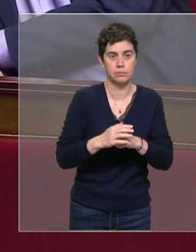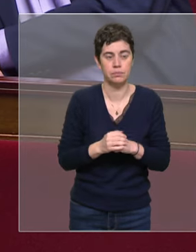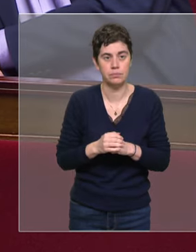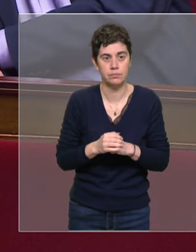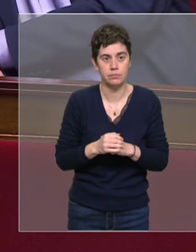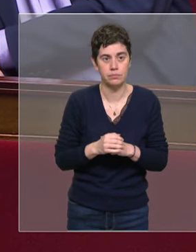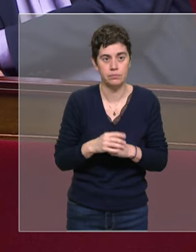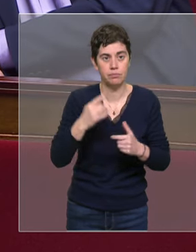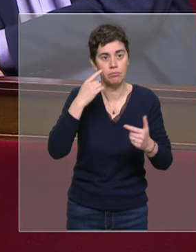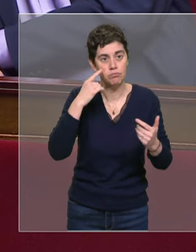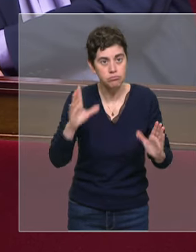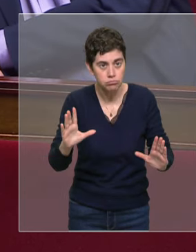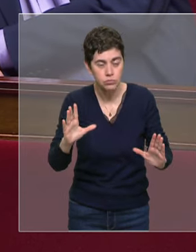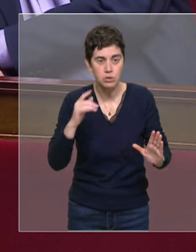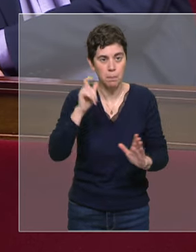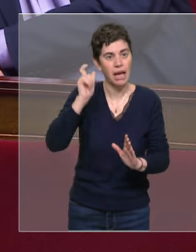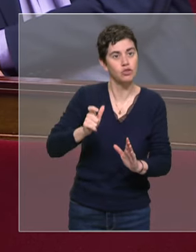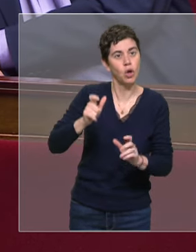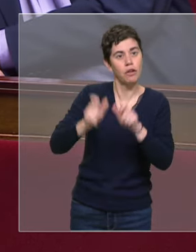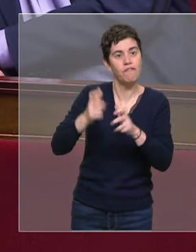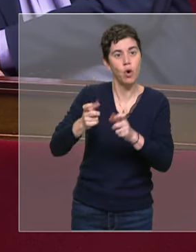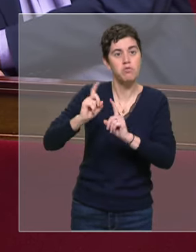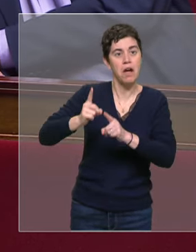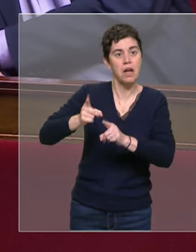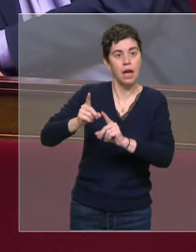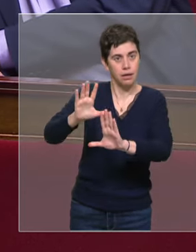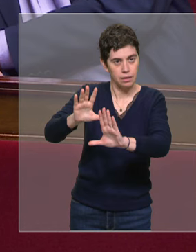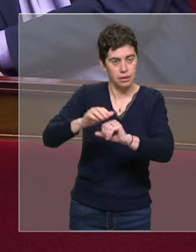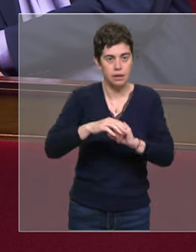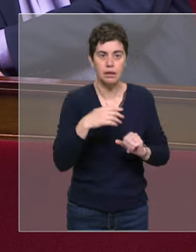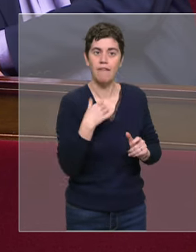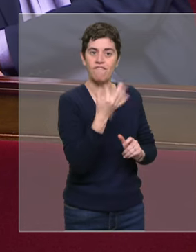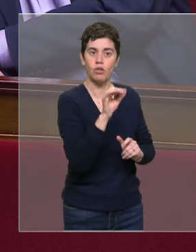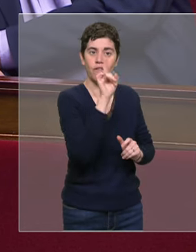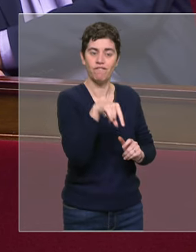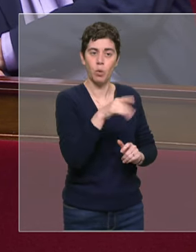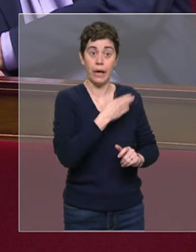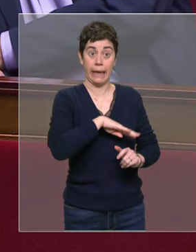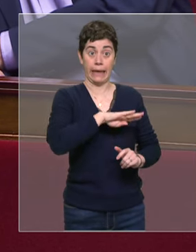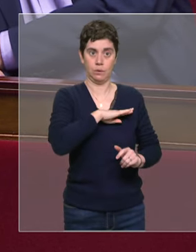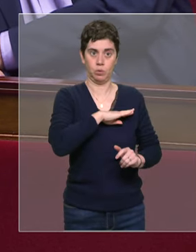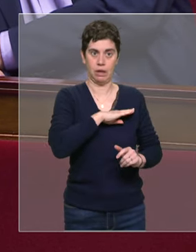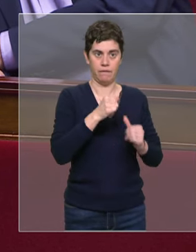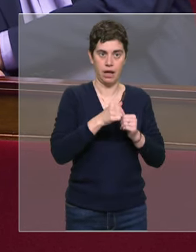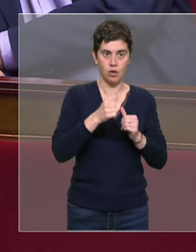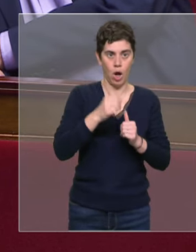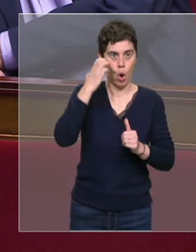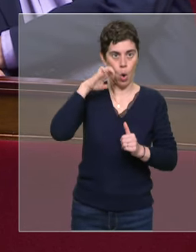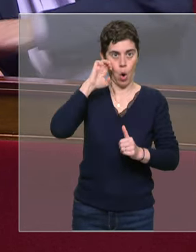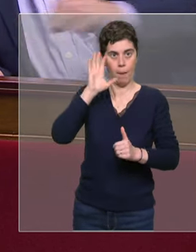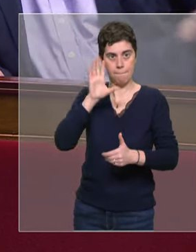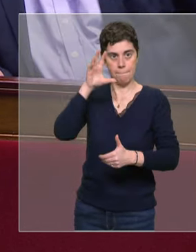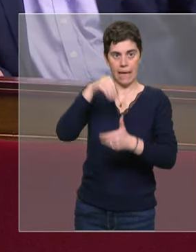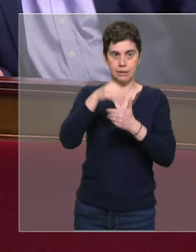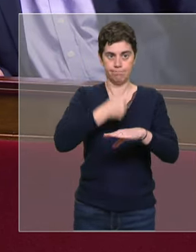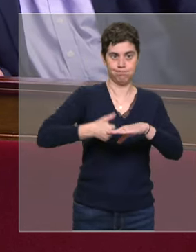À rebours des va-t-en-guerre, nous exigeons que la France prenne en responsabilité la tête en Europe d'une coalition